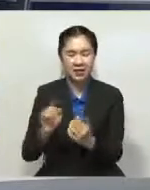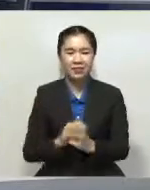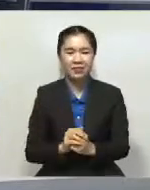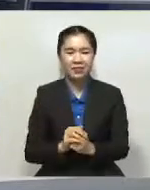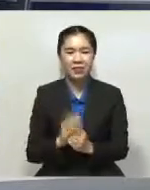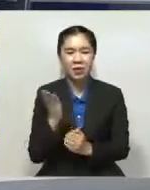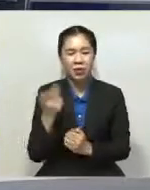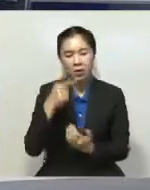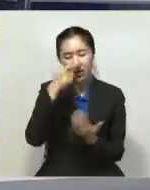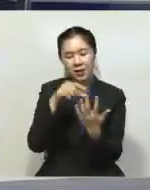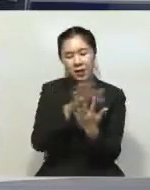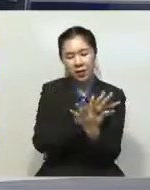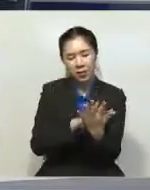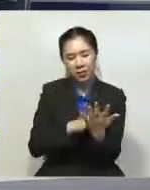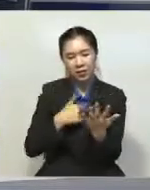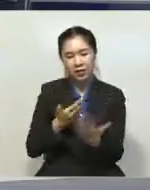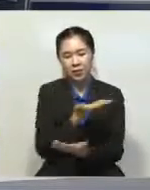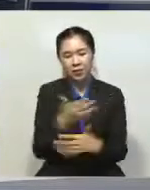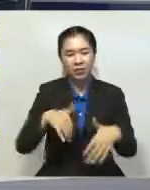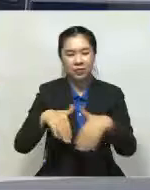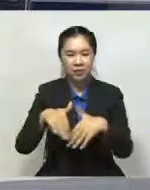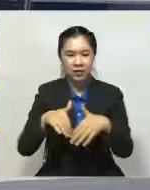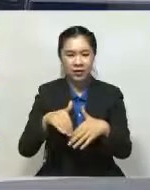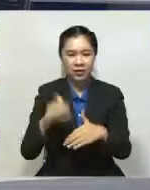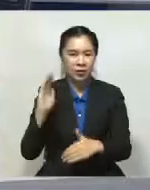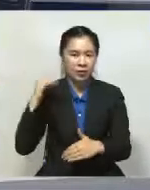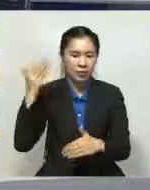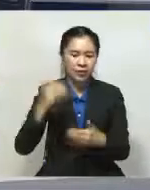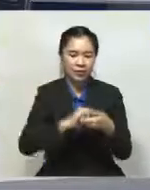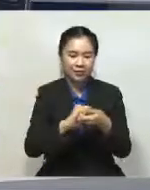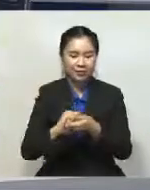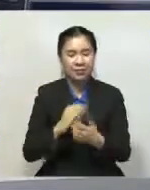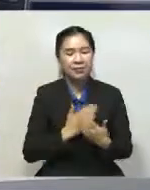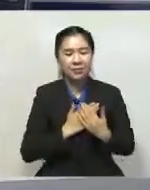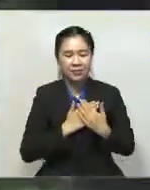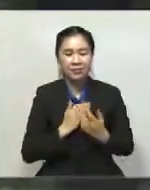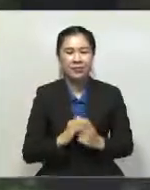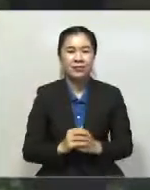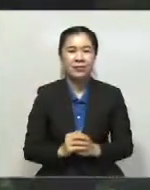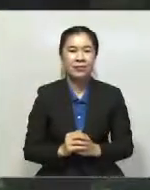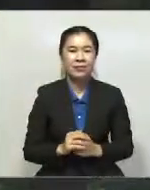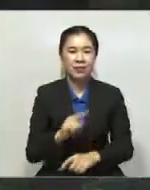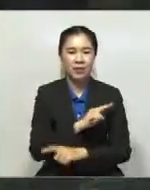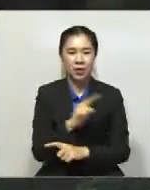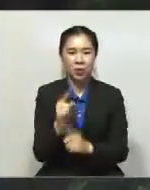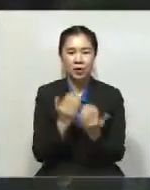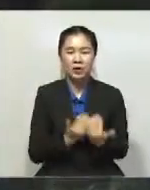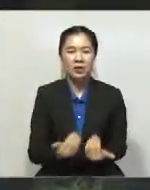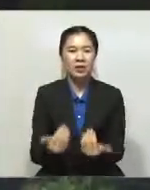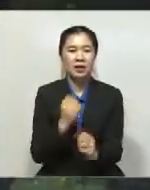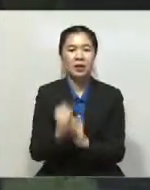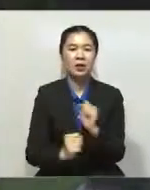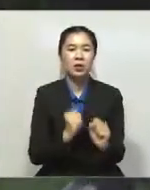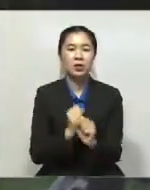ให้ประเทศมีความสงบประชาชนอยู่ดีกินดีแล้วก็รักใคร่ปรองดองกันค่ะเนื่องในโอกาสวันคล้ายวันเกิดที่จะคร